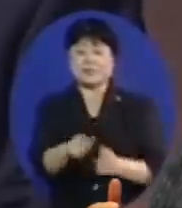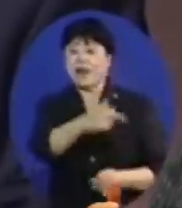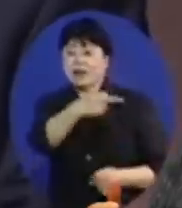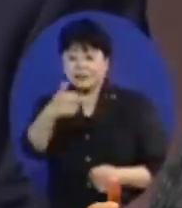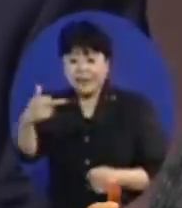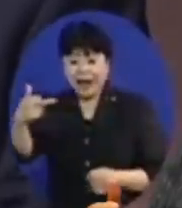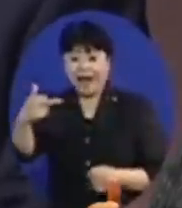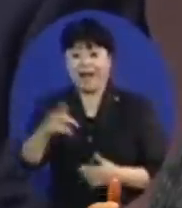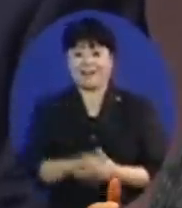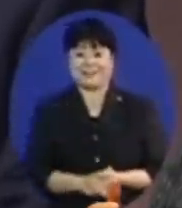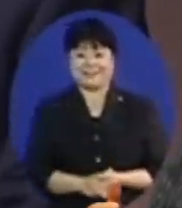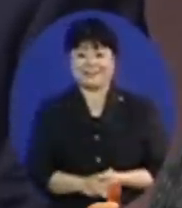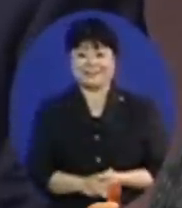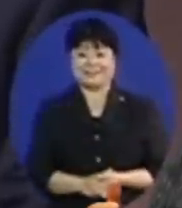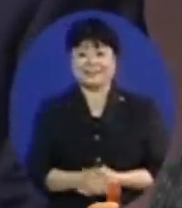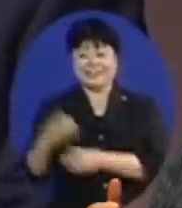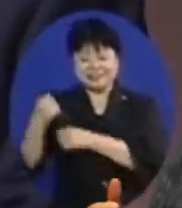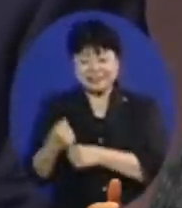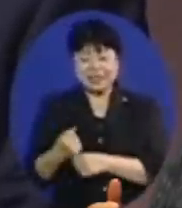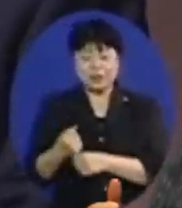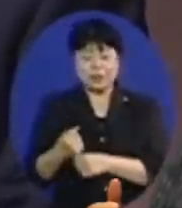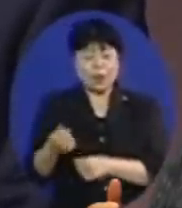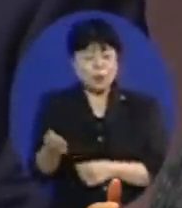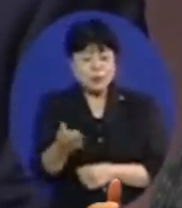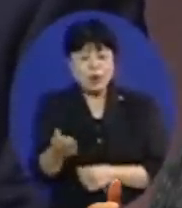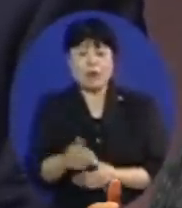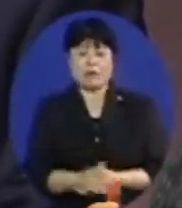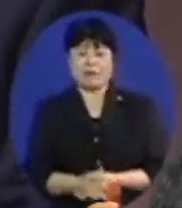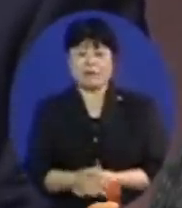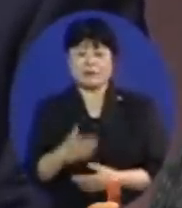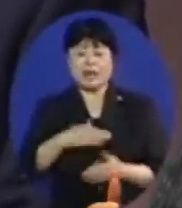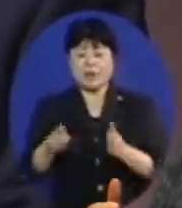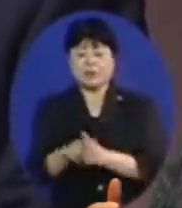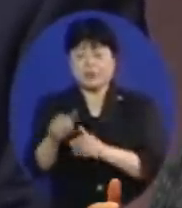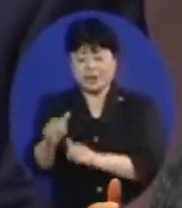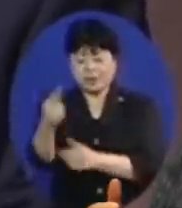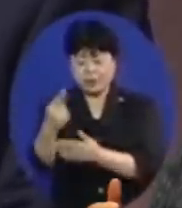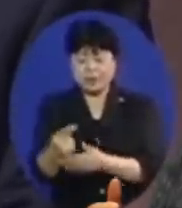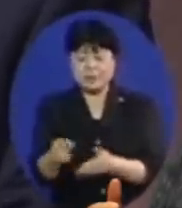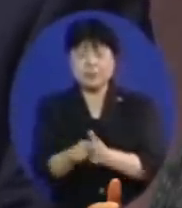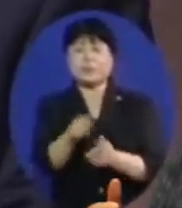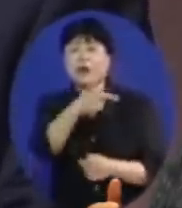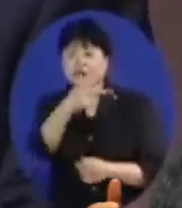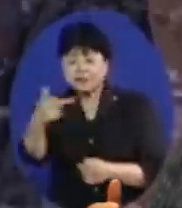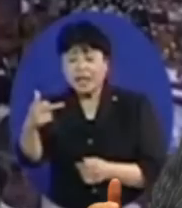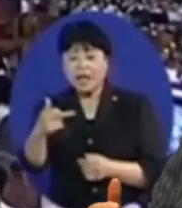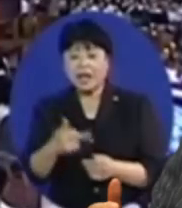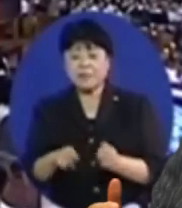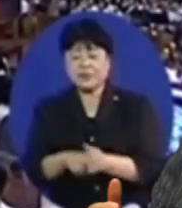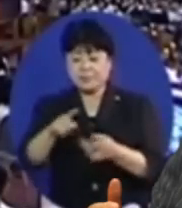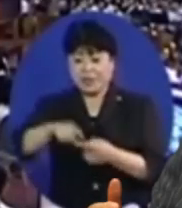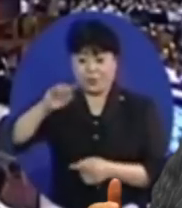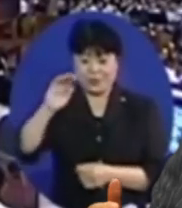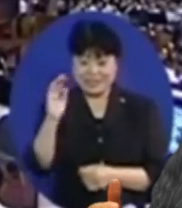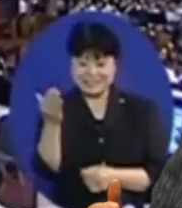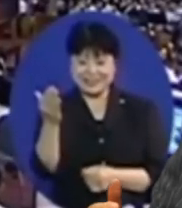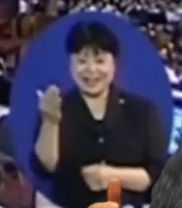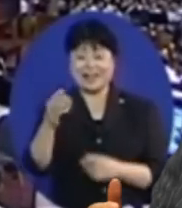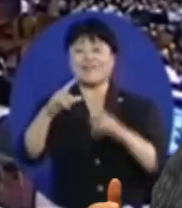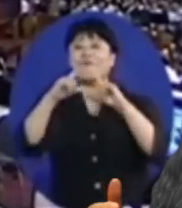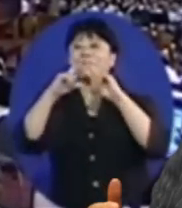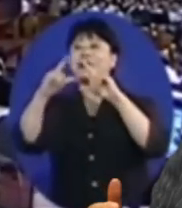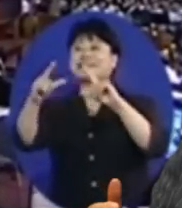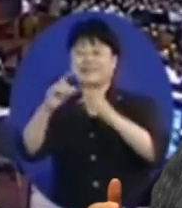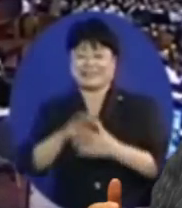크구나, 의지할 것 없는데 나를 믿고 따르는 거 보니 크구나, 내 믿은 대로 될지어다, 그렇게 말씀할